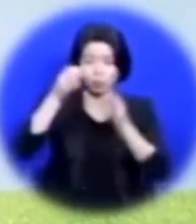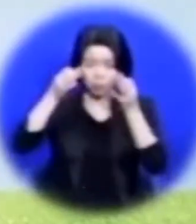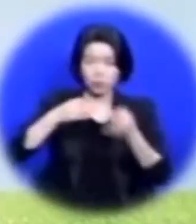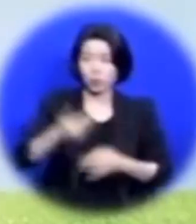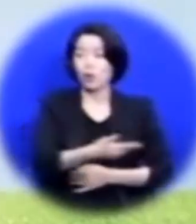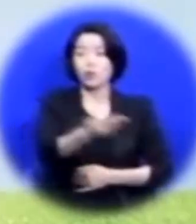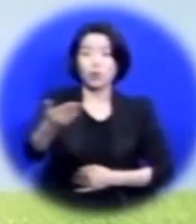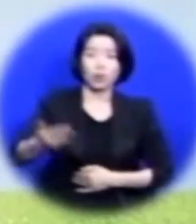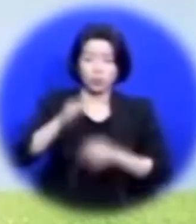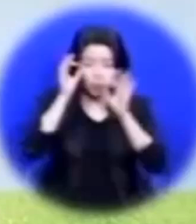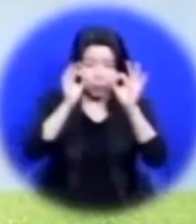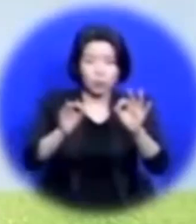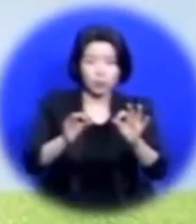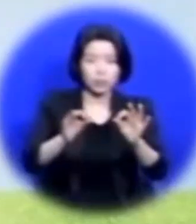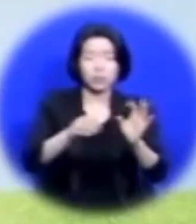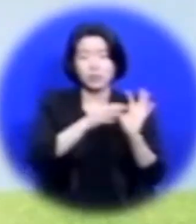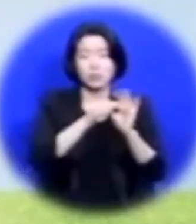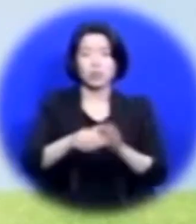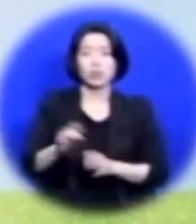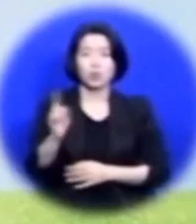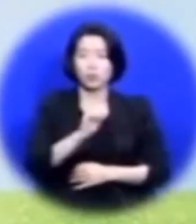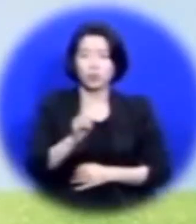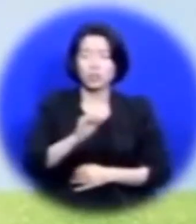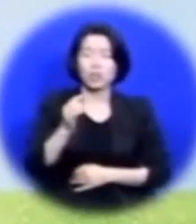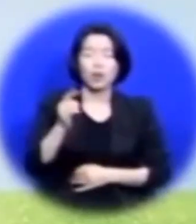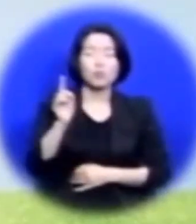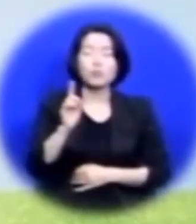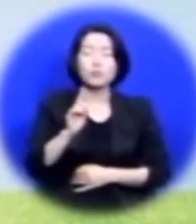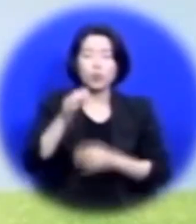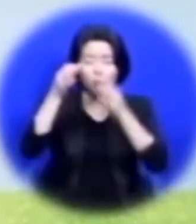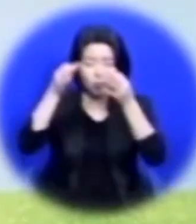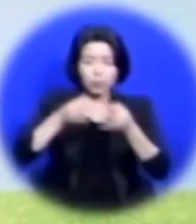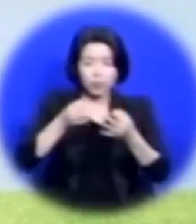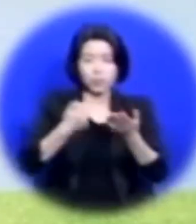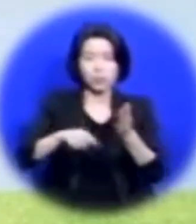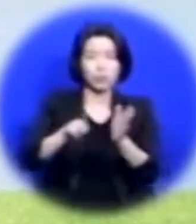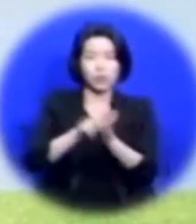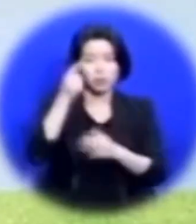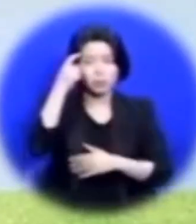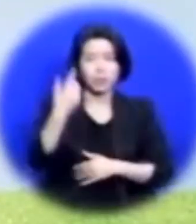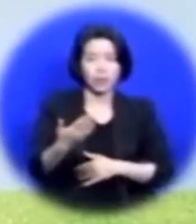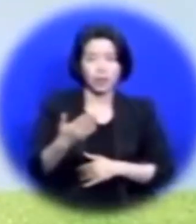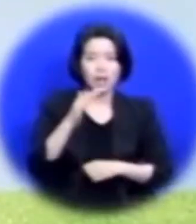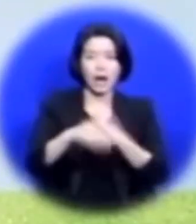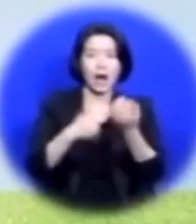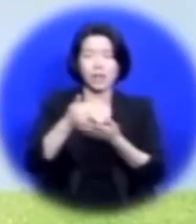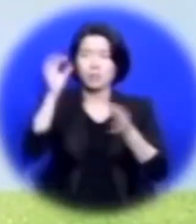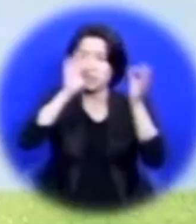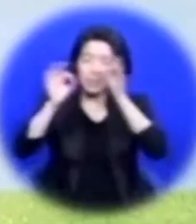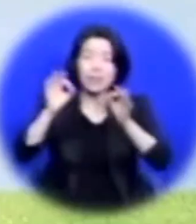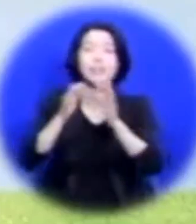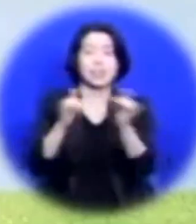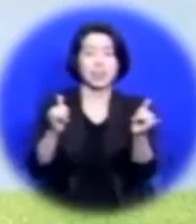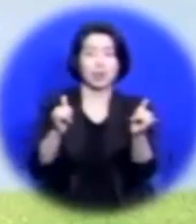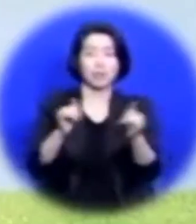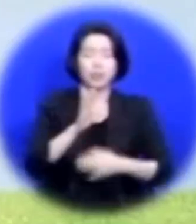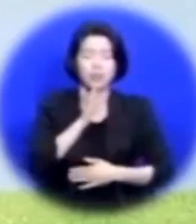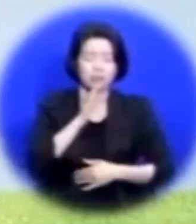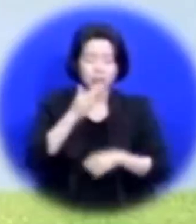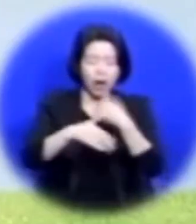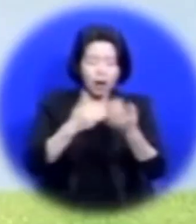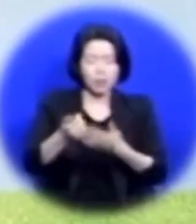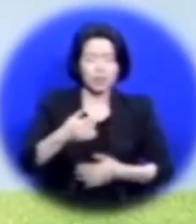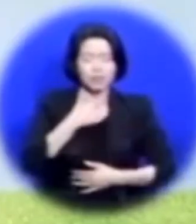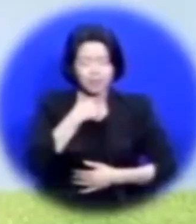보시면서 하나님은 도대체 무엇을 보시는 거죠 하나님을 찾는 사람 정말 하나님의